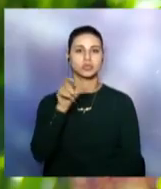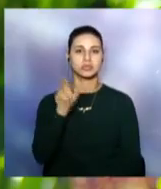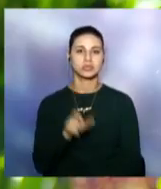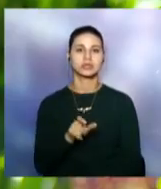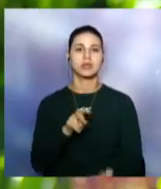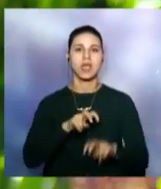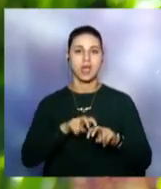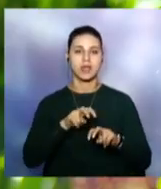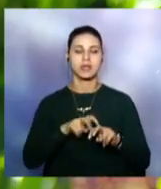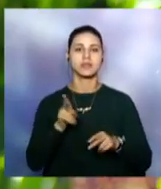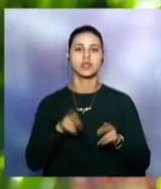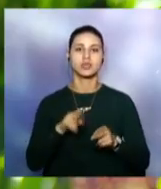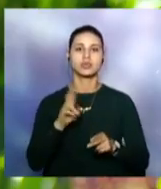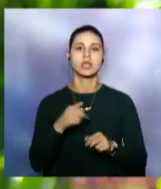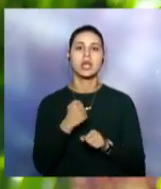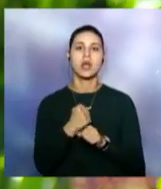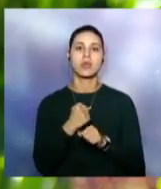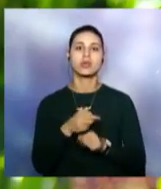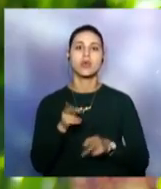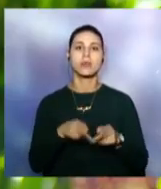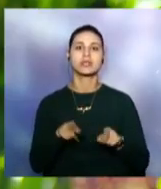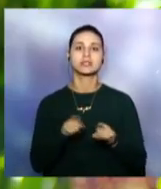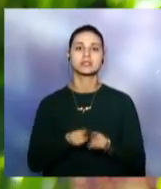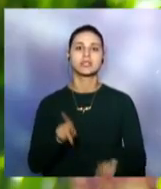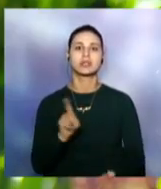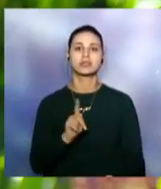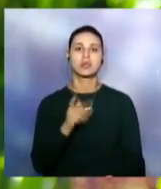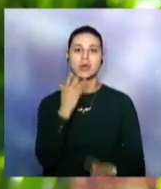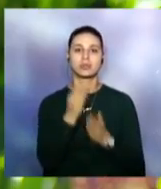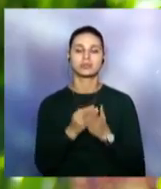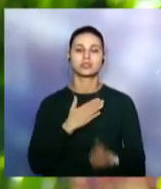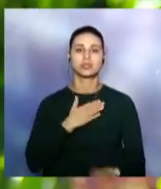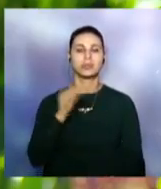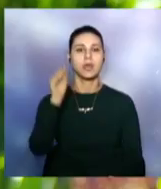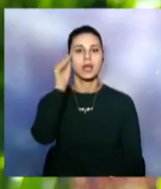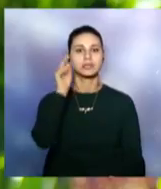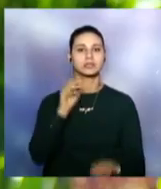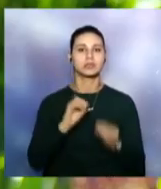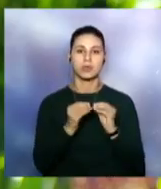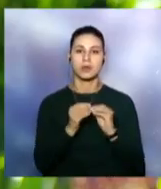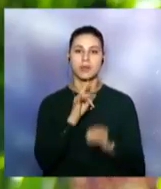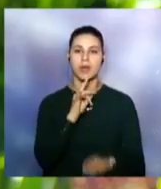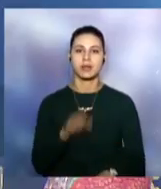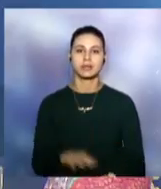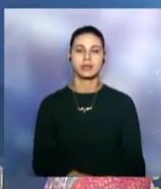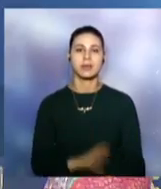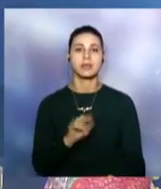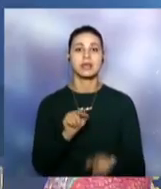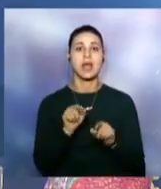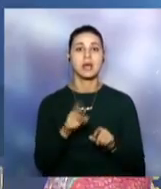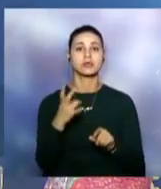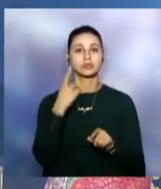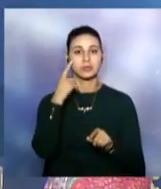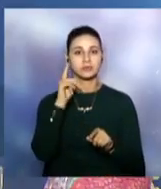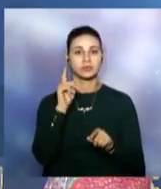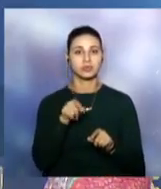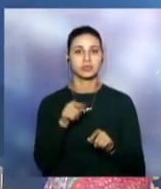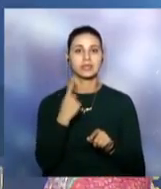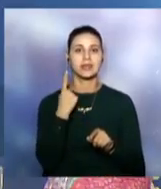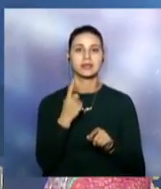და ქირურგთან და გაუკეთებენ ოპერაციას ისე რომ ჩემი აზრით წესთან არანაირი პრობლემა არ ექნება. დიახ, და თანაც აქ გასათვალისწინებელია